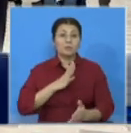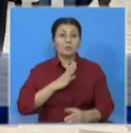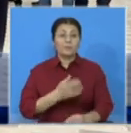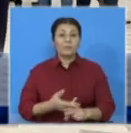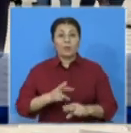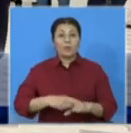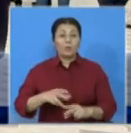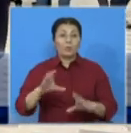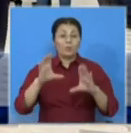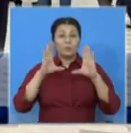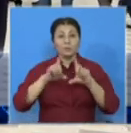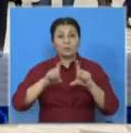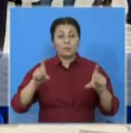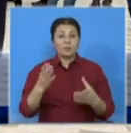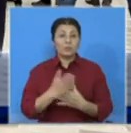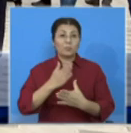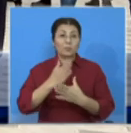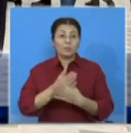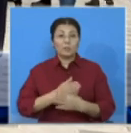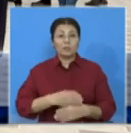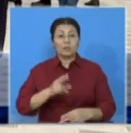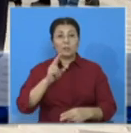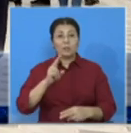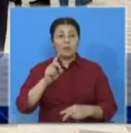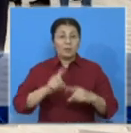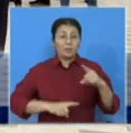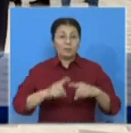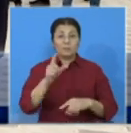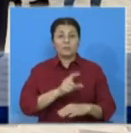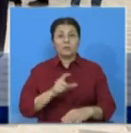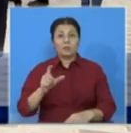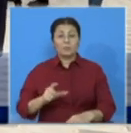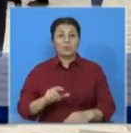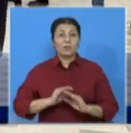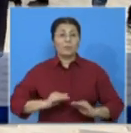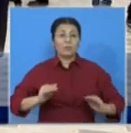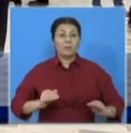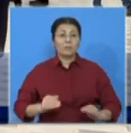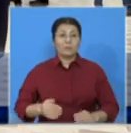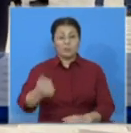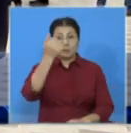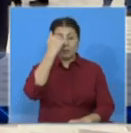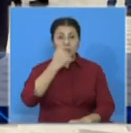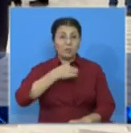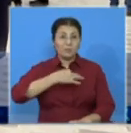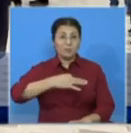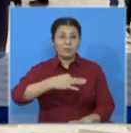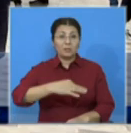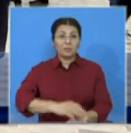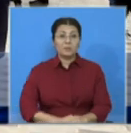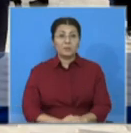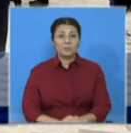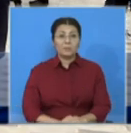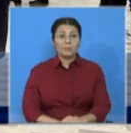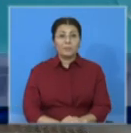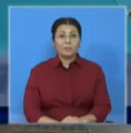Осы мешітке көмек берген ағайындарға, туған туыстарға, балдарымызға рахмет айтамыз.